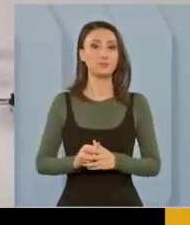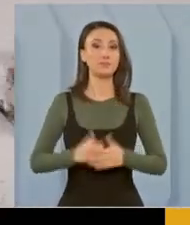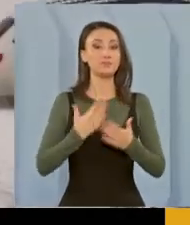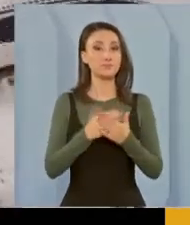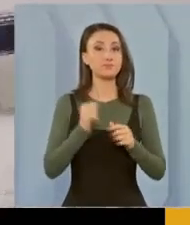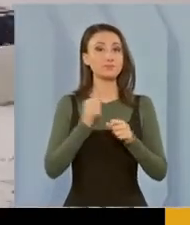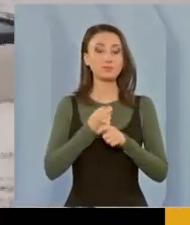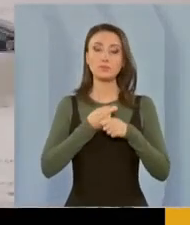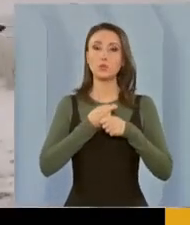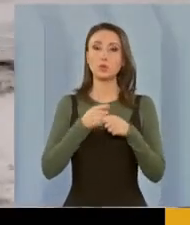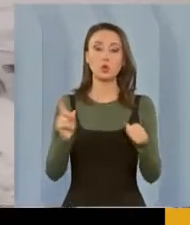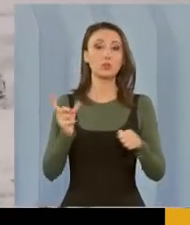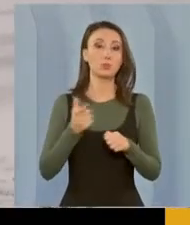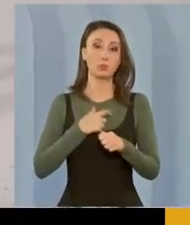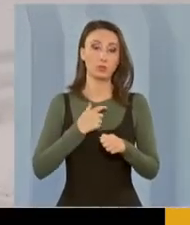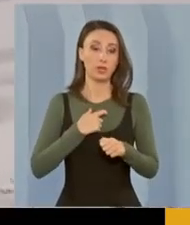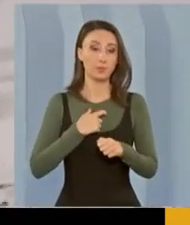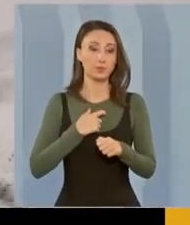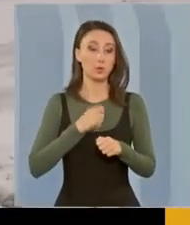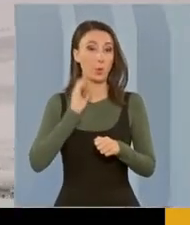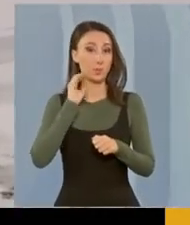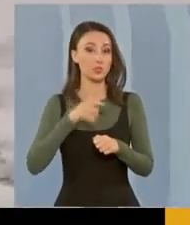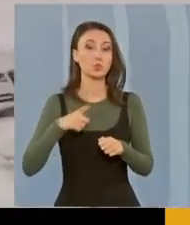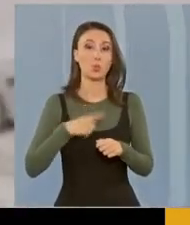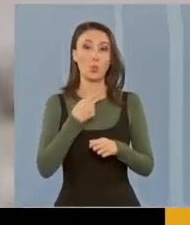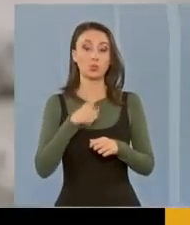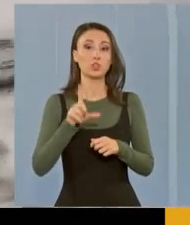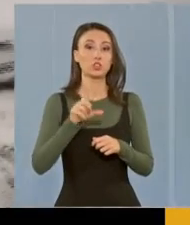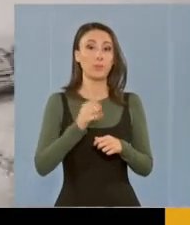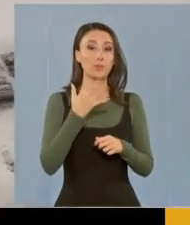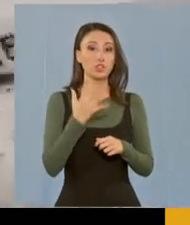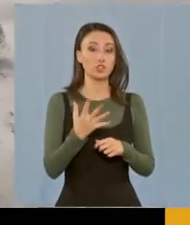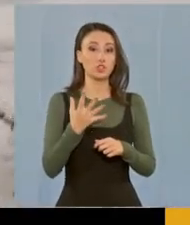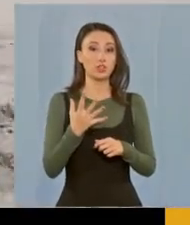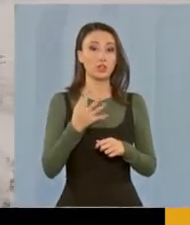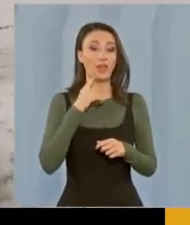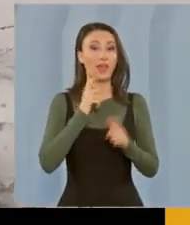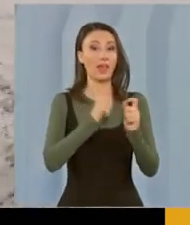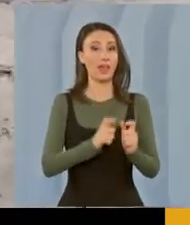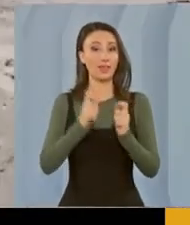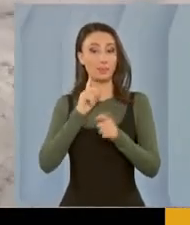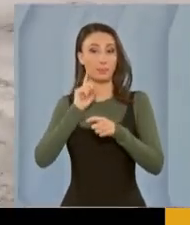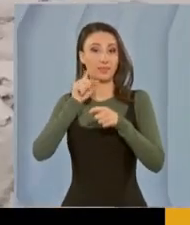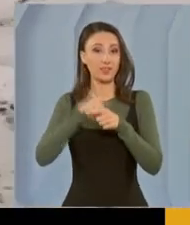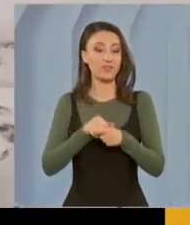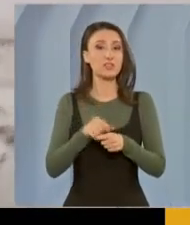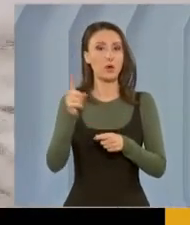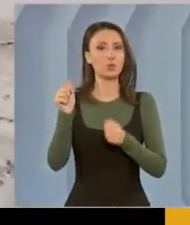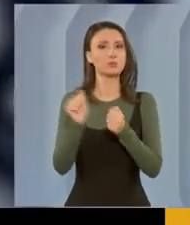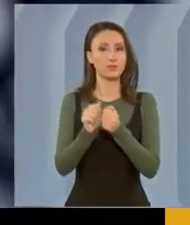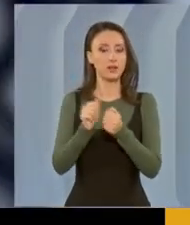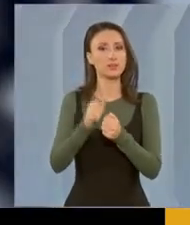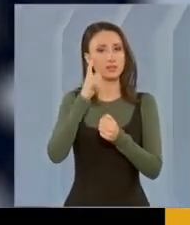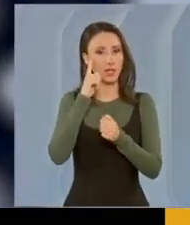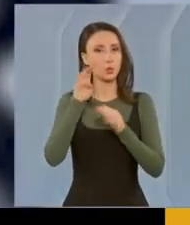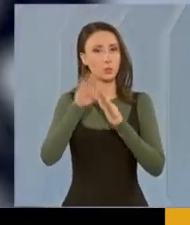facem efectiv tot ceea ce se omenește posibil. Sunt peste 175 de echipe de intervenție în teren, ceea ce cred că e